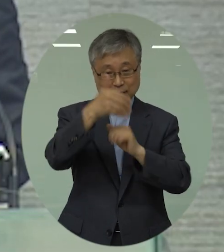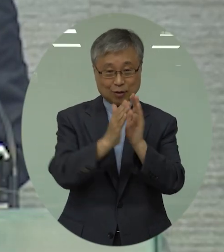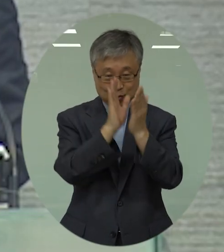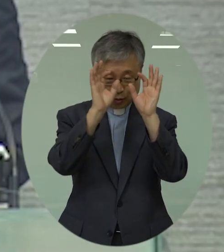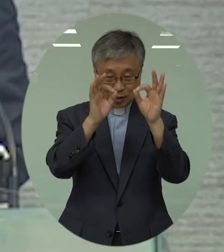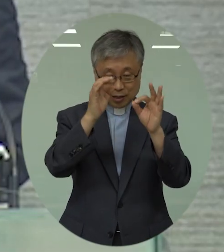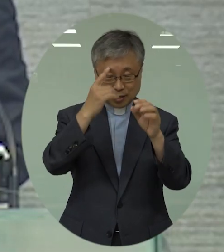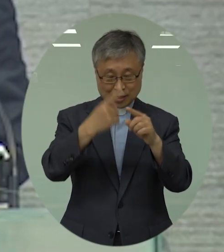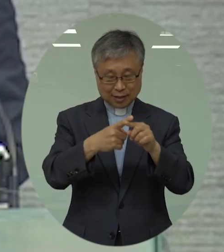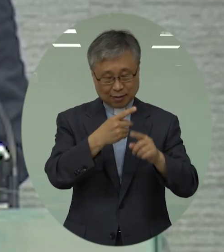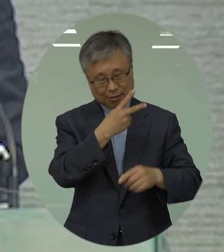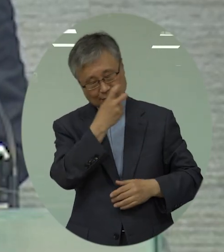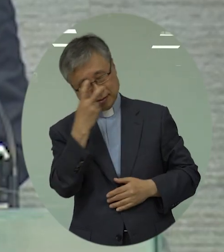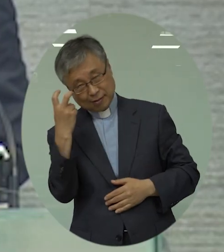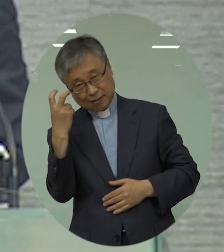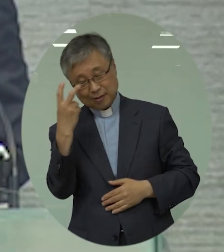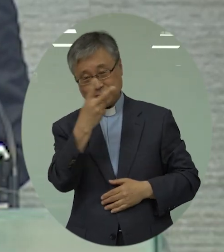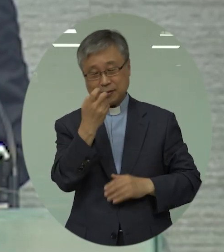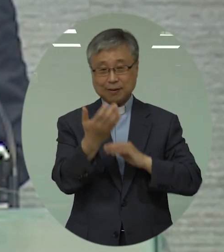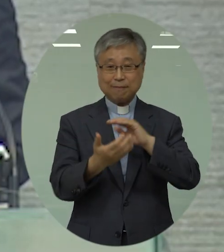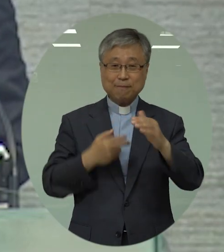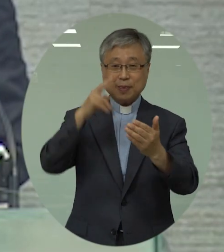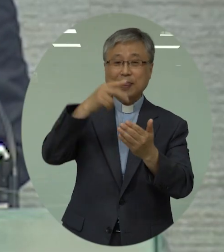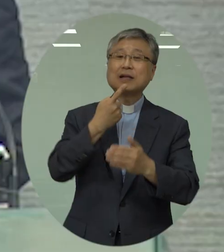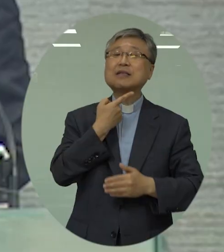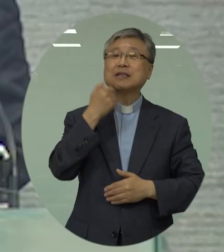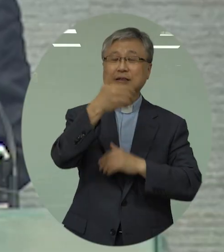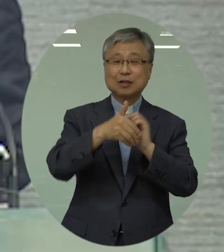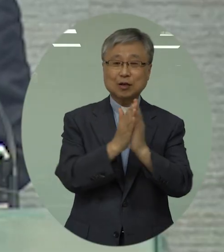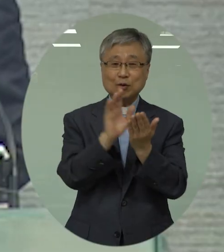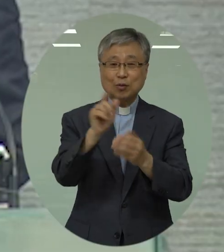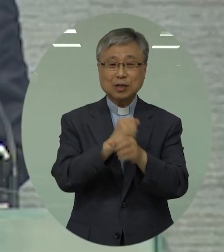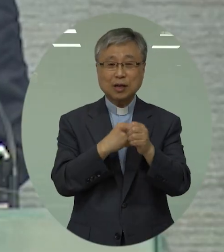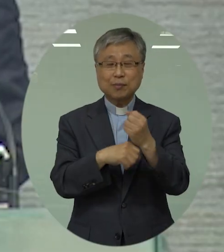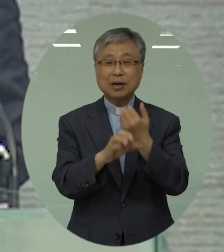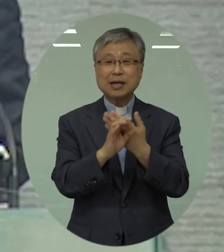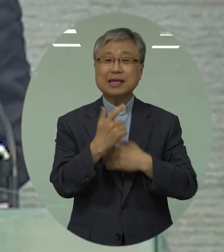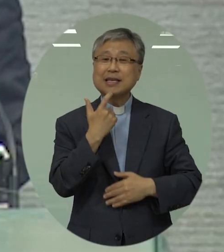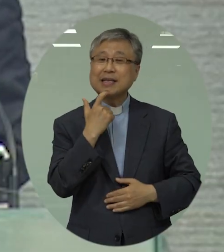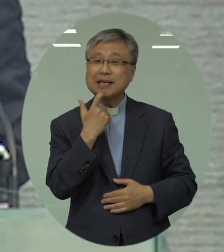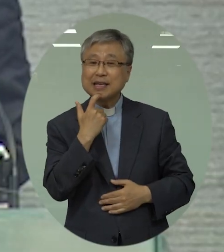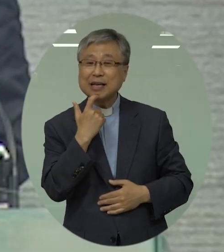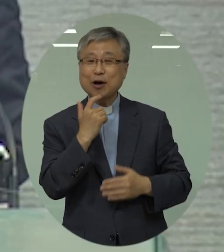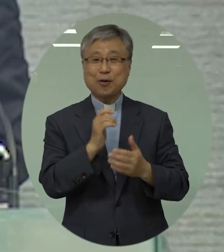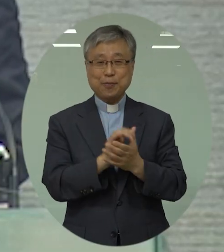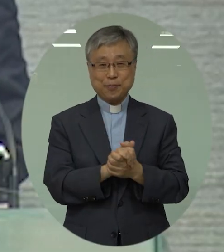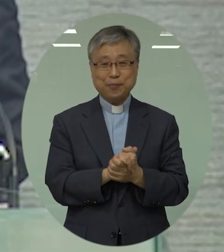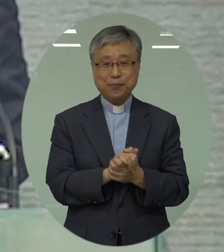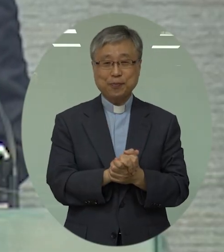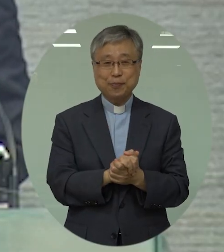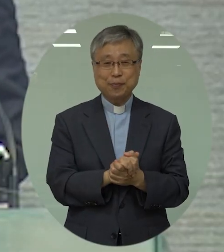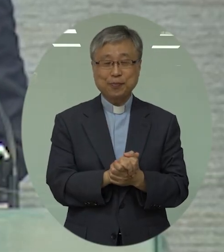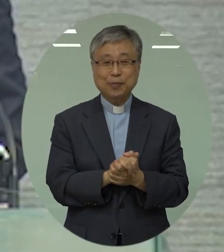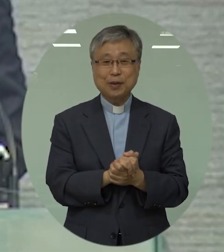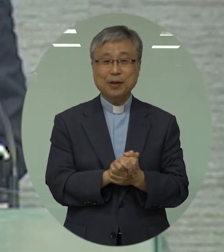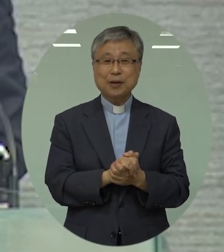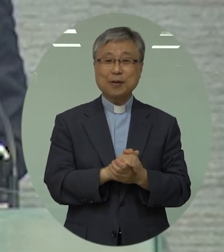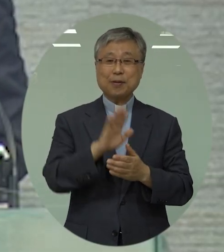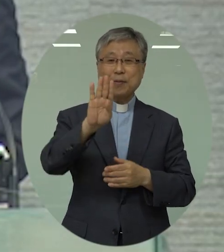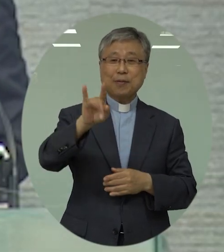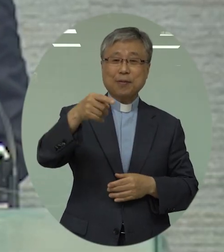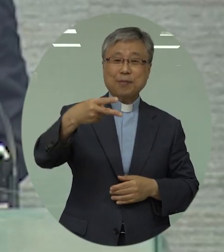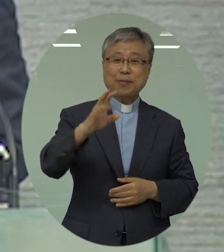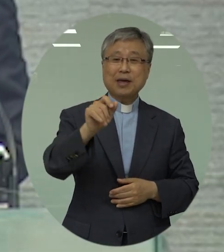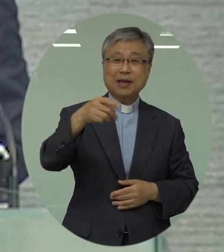들었어요. 근데 잠들기 전에 읽었던 성경이 뭐냐면 야곱이 그 베델의